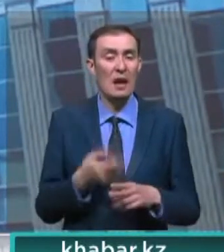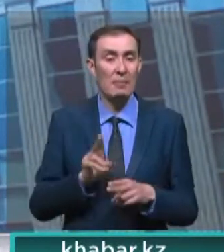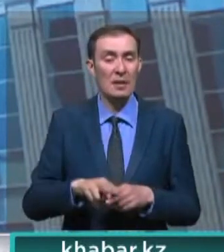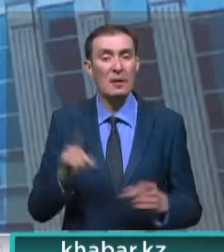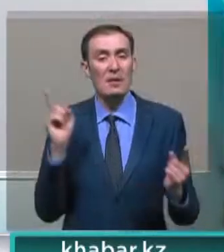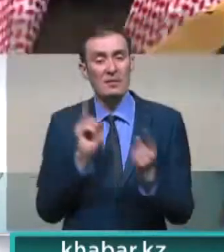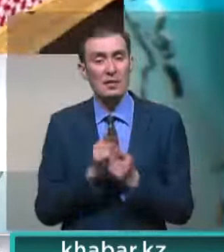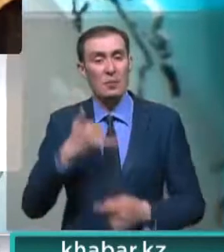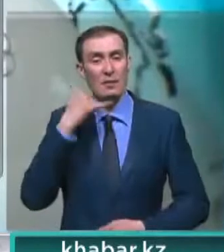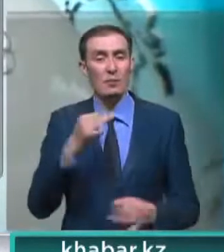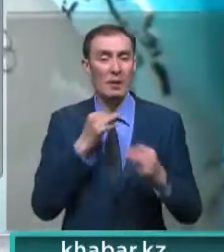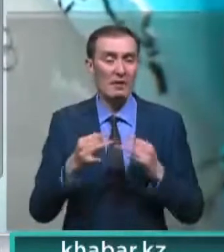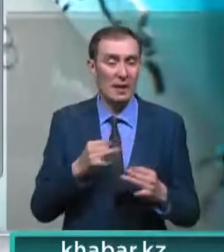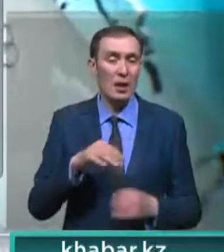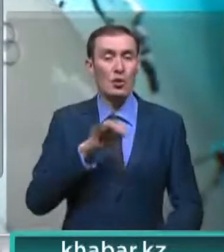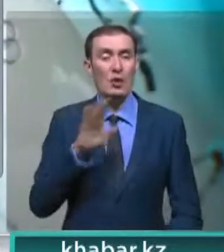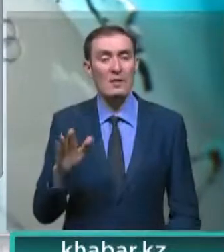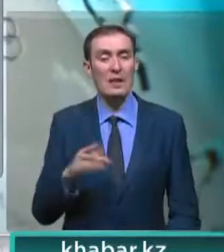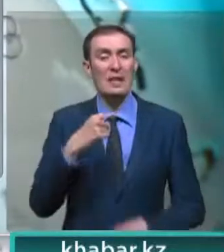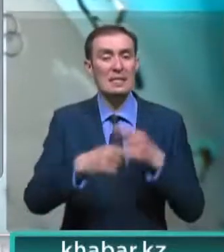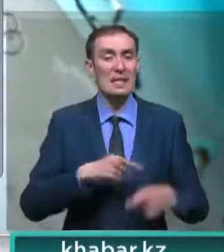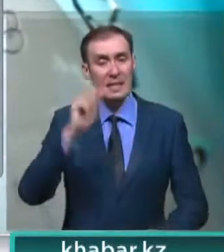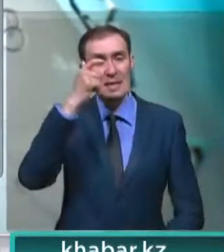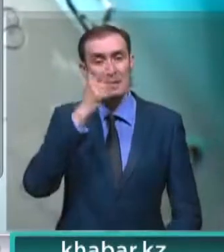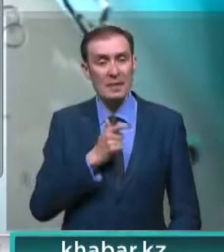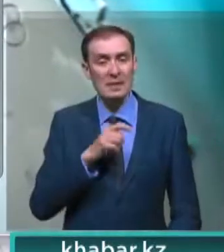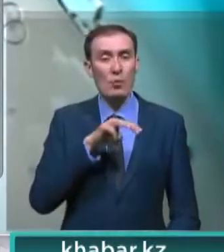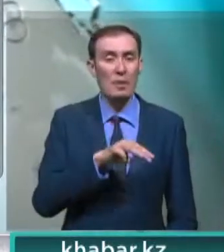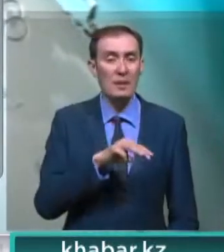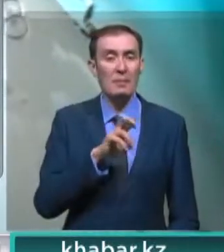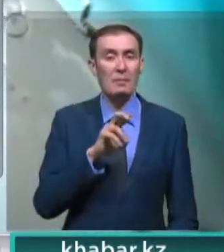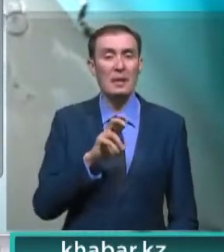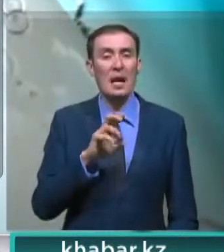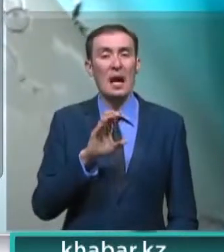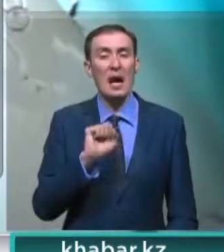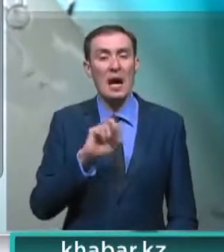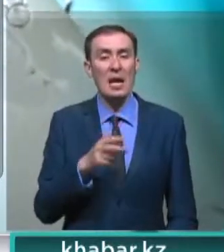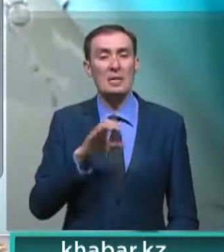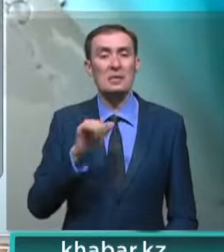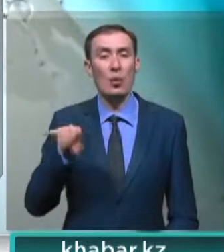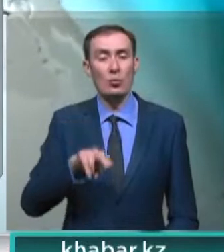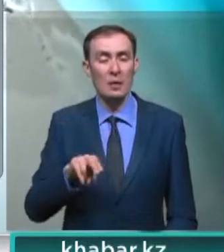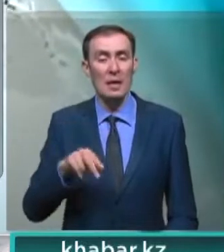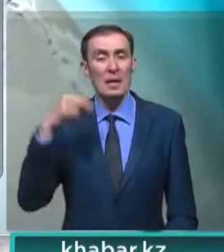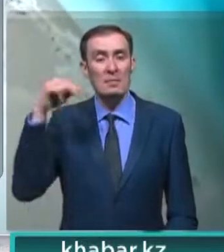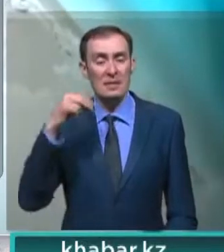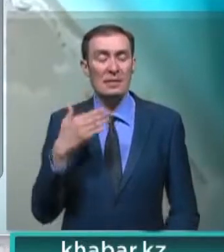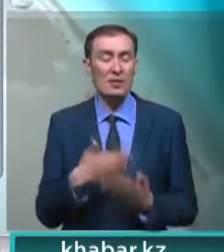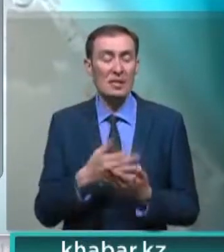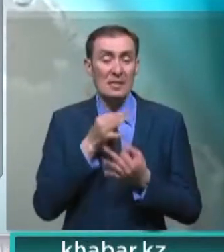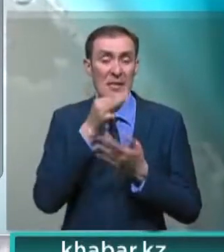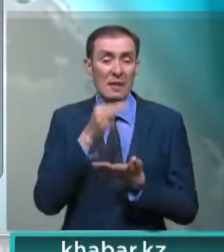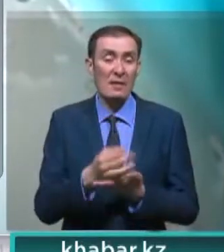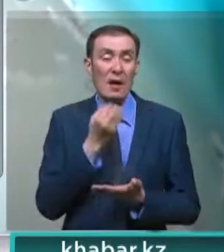этом говорили сегодня по телефону Касым-Жомарт Токаев и наследный принц королевства Мухаммед бен Салман аль-Сауд. Президент нашей страны, в частности, заявил